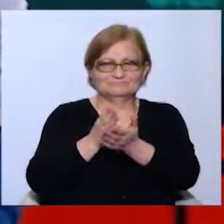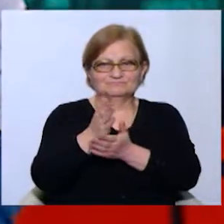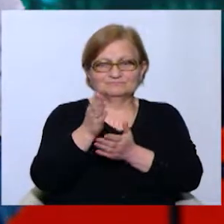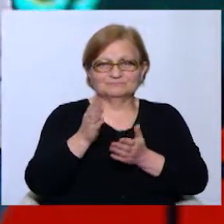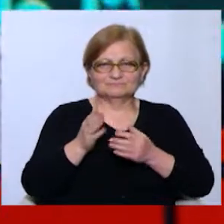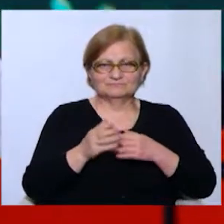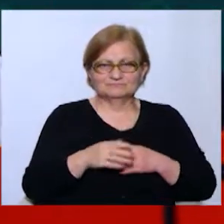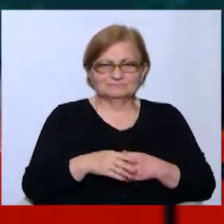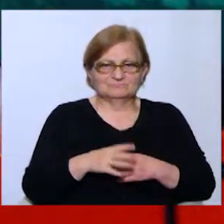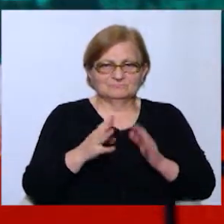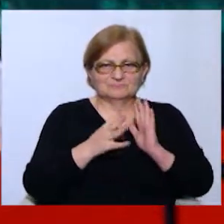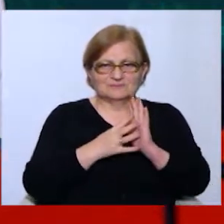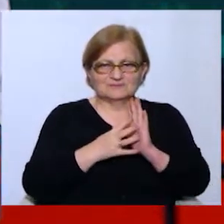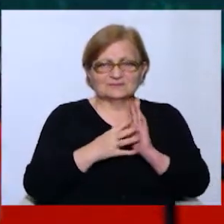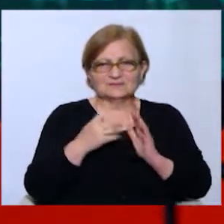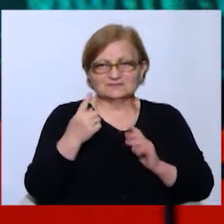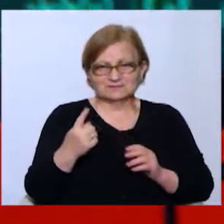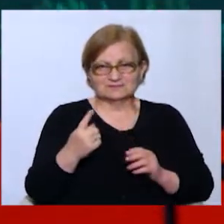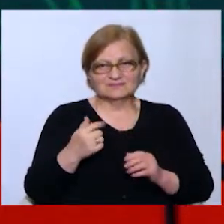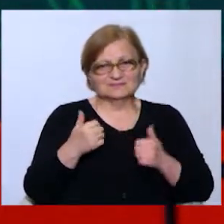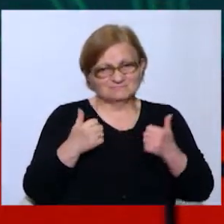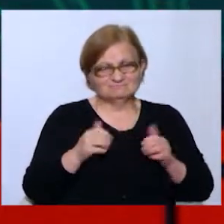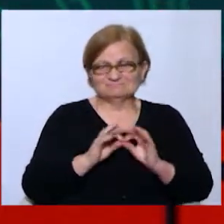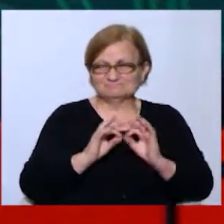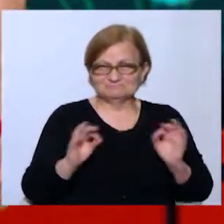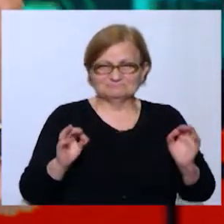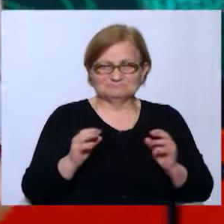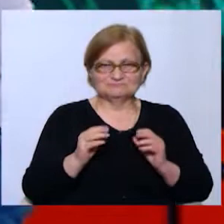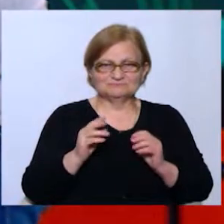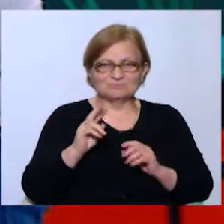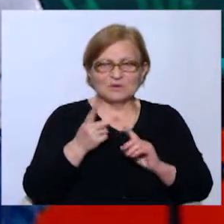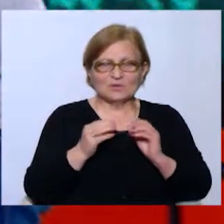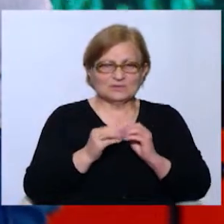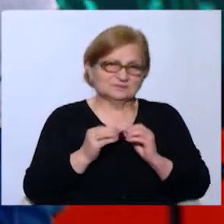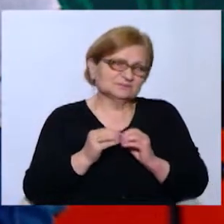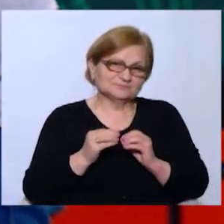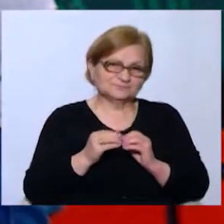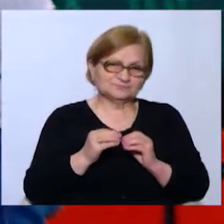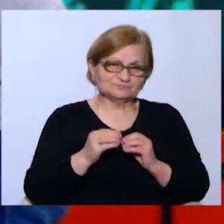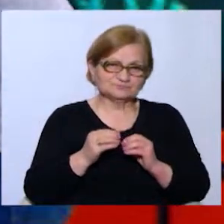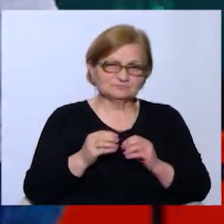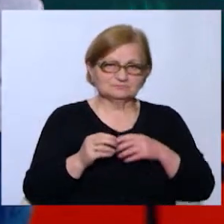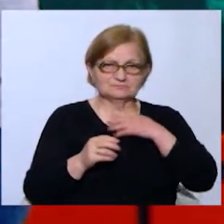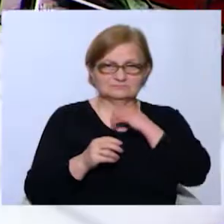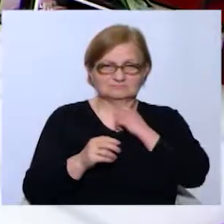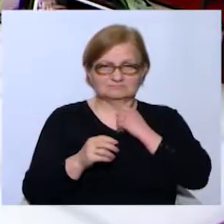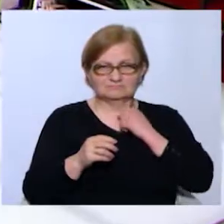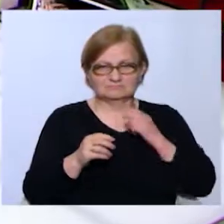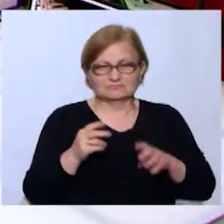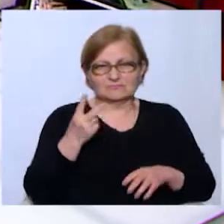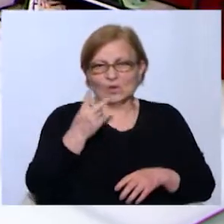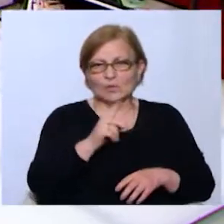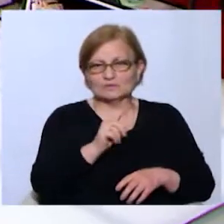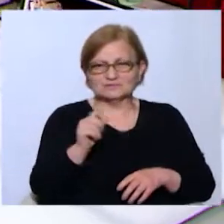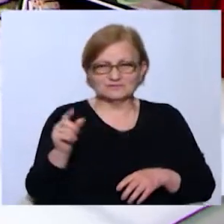სად მიმიყვანეთ? 9 და 1. შვენიერია. გვაქვს მეორე 10-იანი. ორი წყვილი გვაქვს